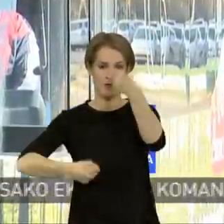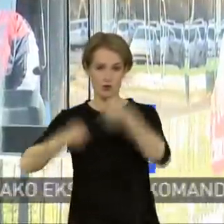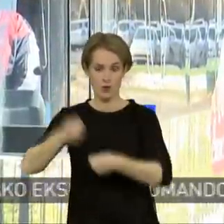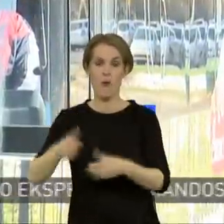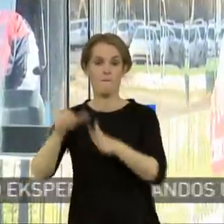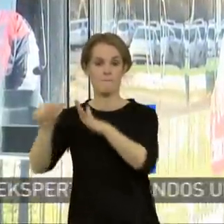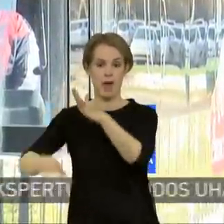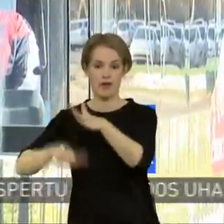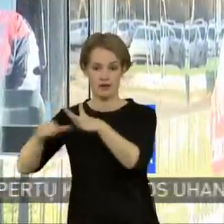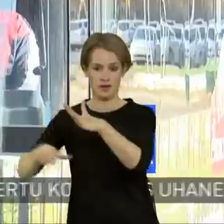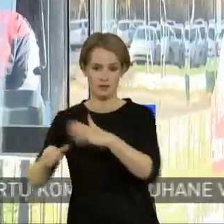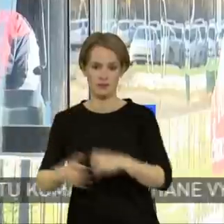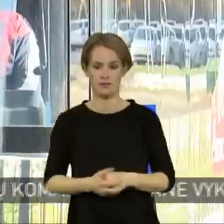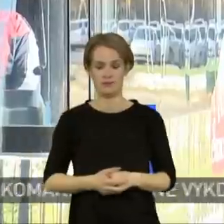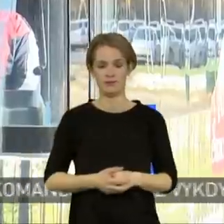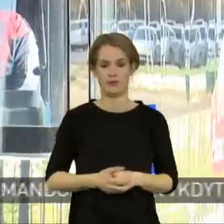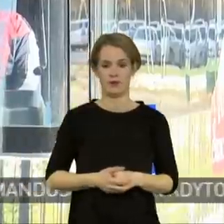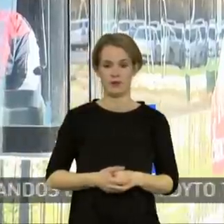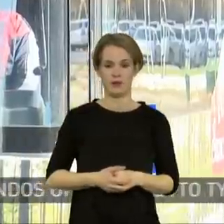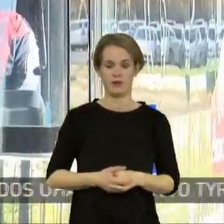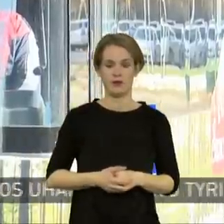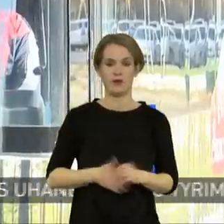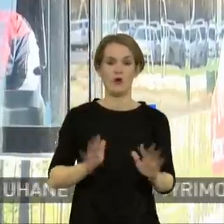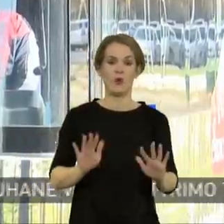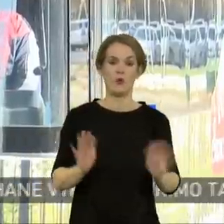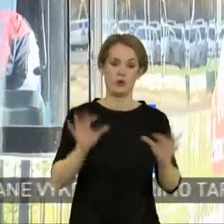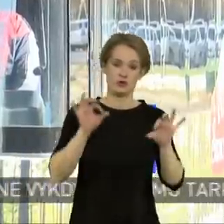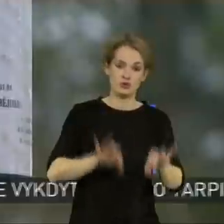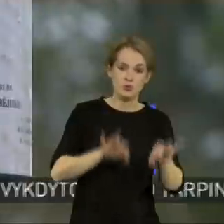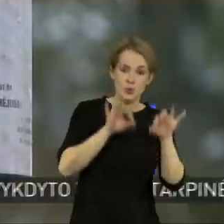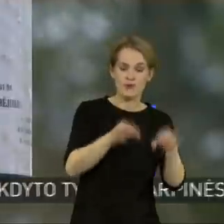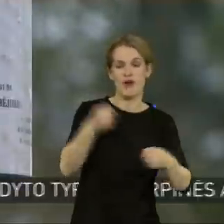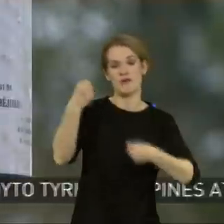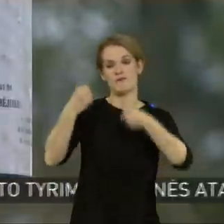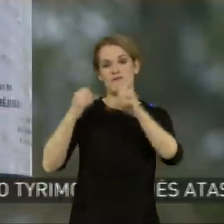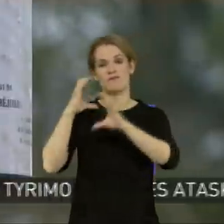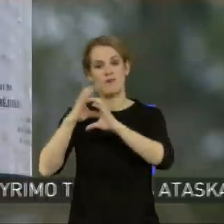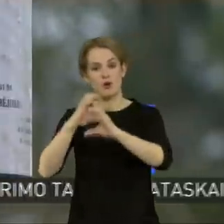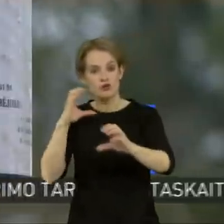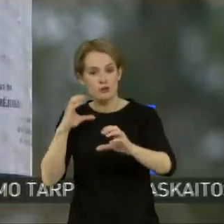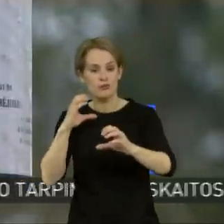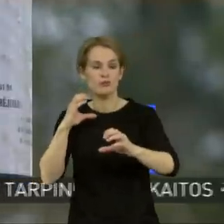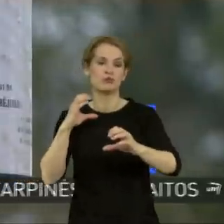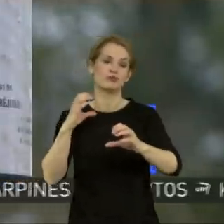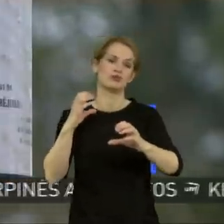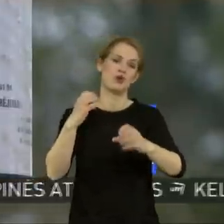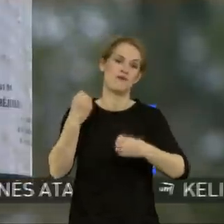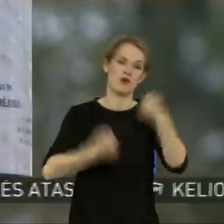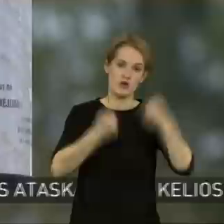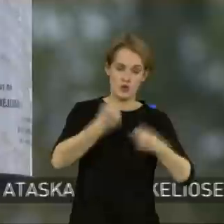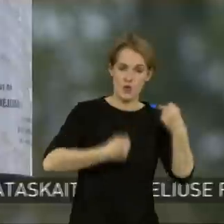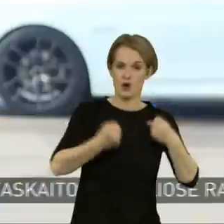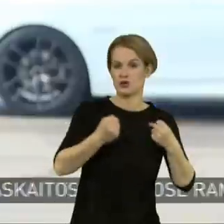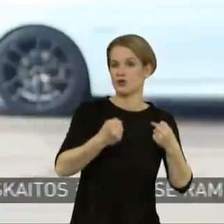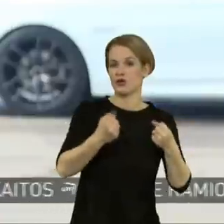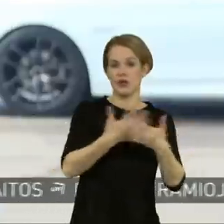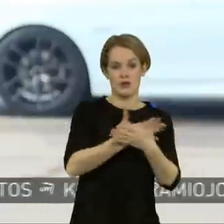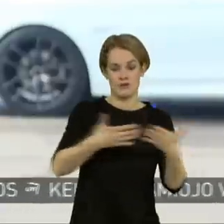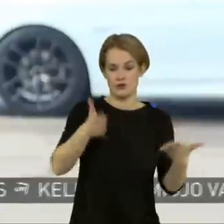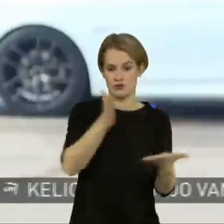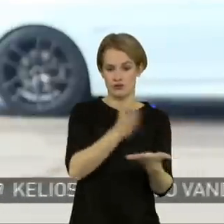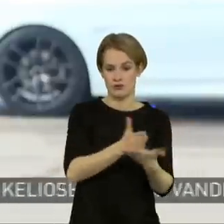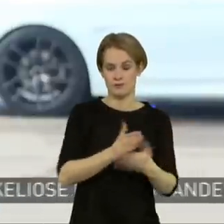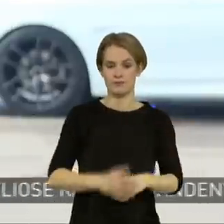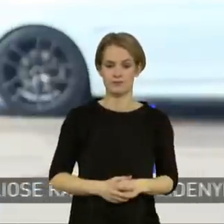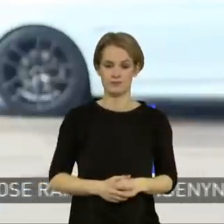vairo numuša atlyginimai, kurie, jei ne vilkikas, gana kuklus. O ir darbdaviui tinka toli gražu ne visi. Vienas